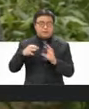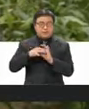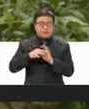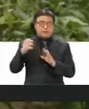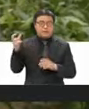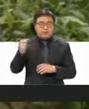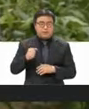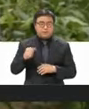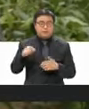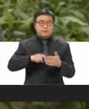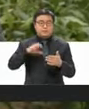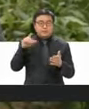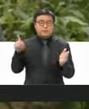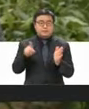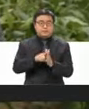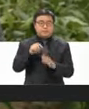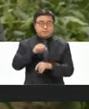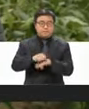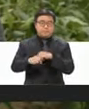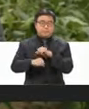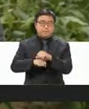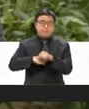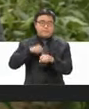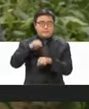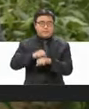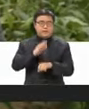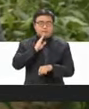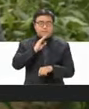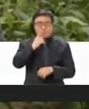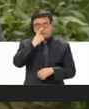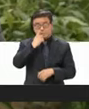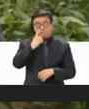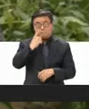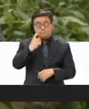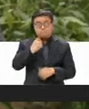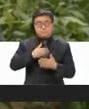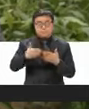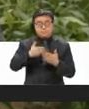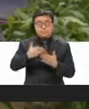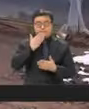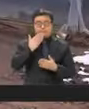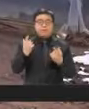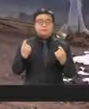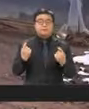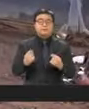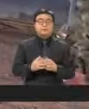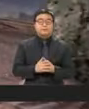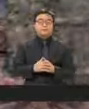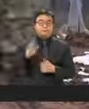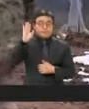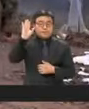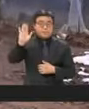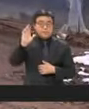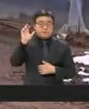그 관계 속에서 신뢰를 쌓는다면은 정말 멋진 그림이 나올 것 같습니다.